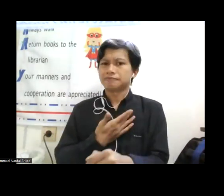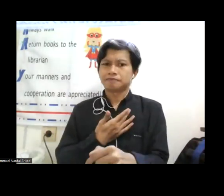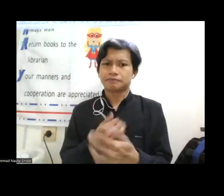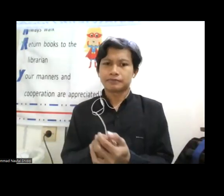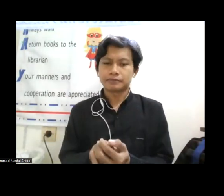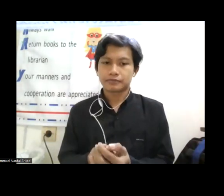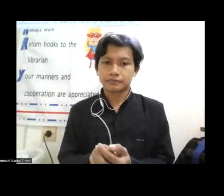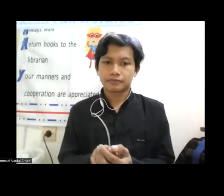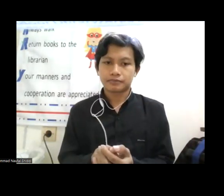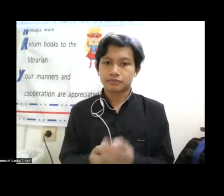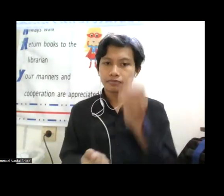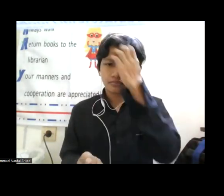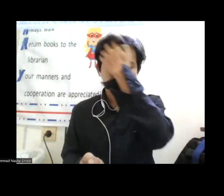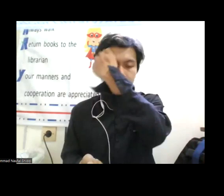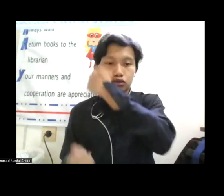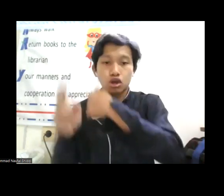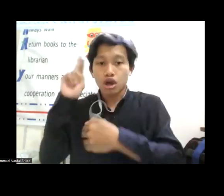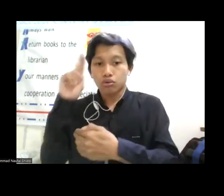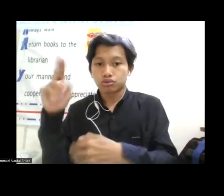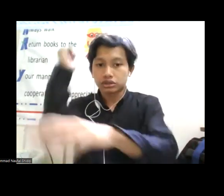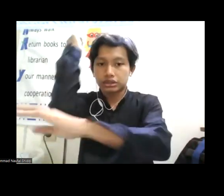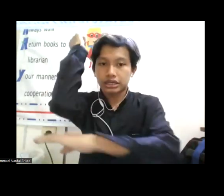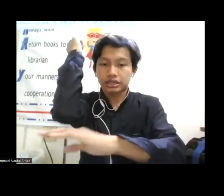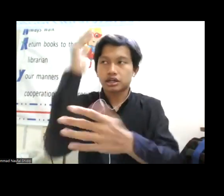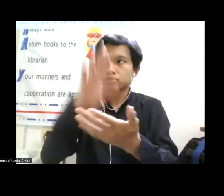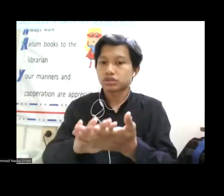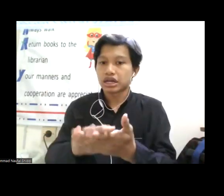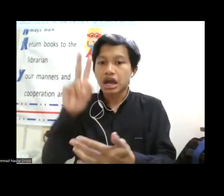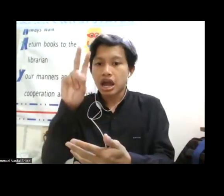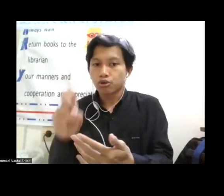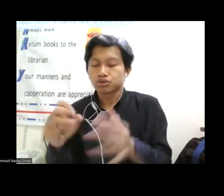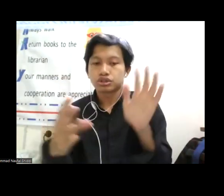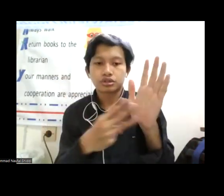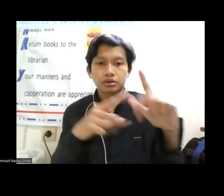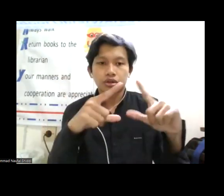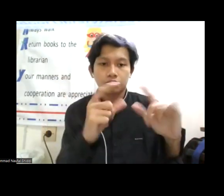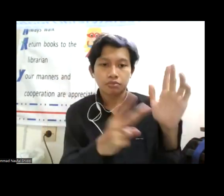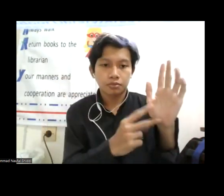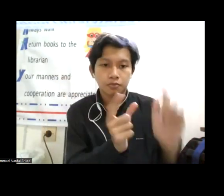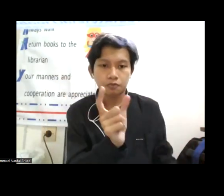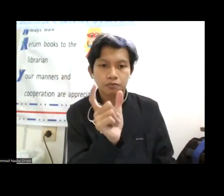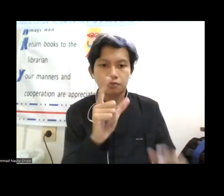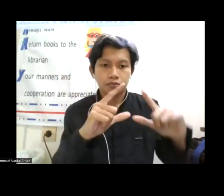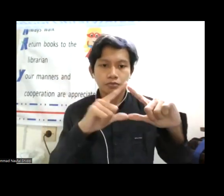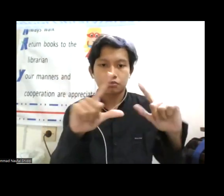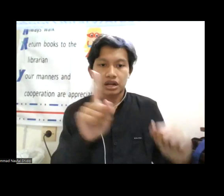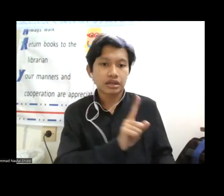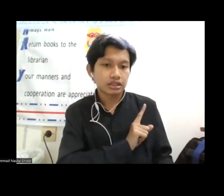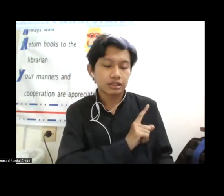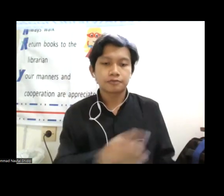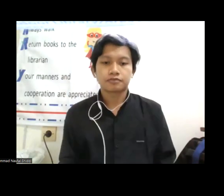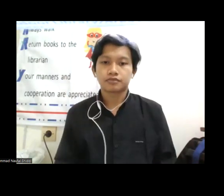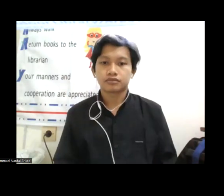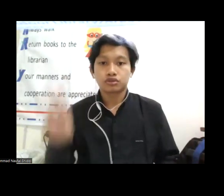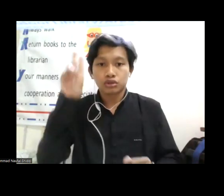apa referensinya itu menggunakan manual arah gitu Itu sama pihak itunya sama